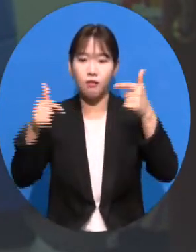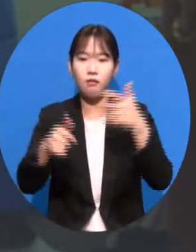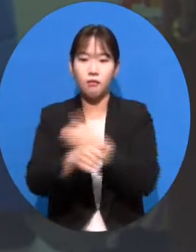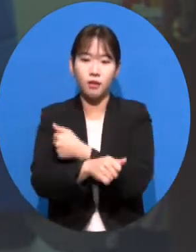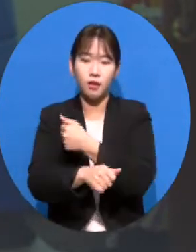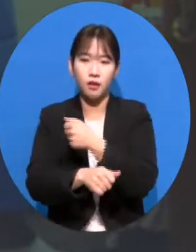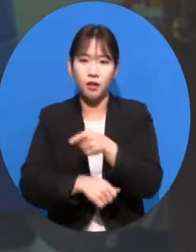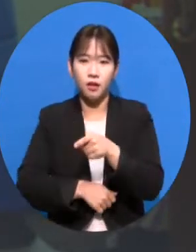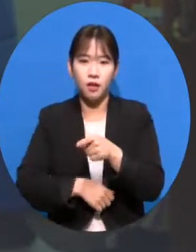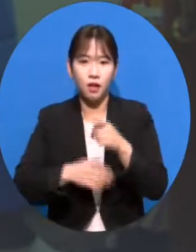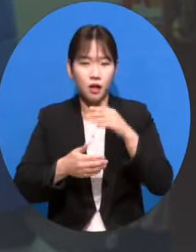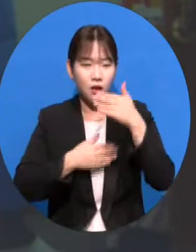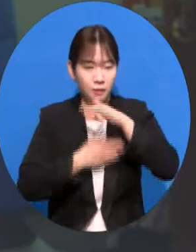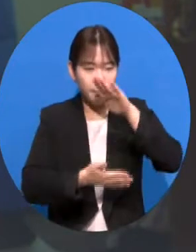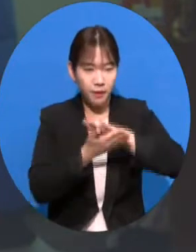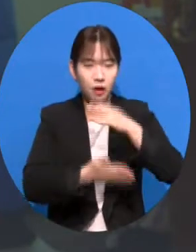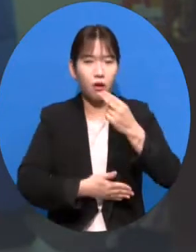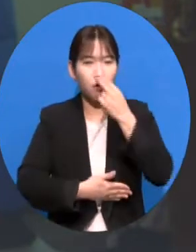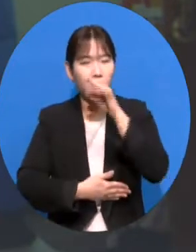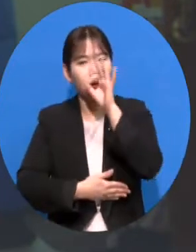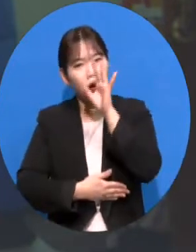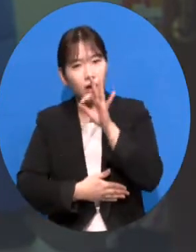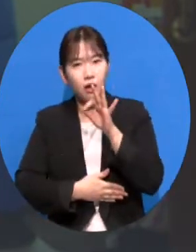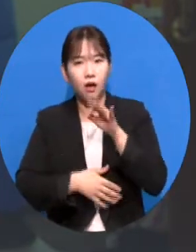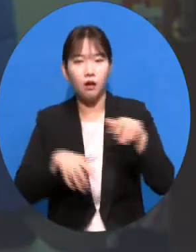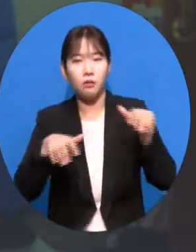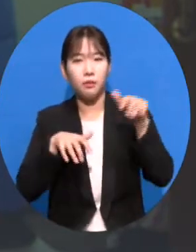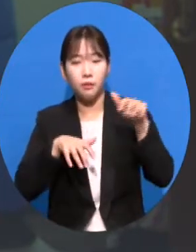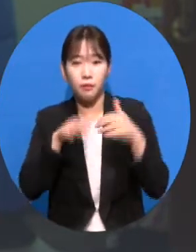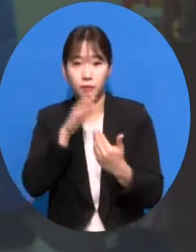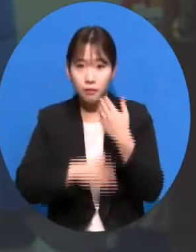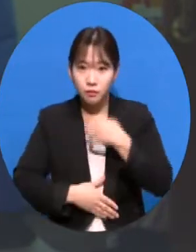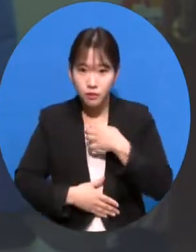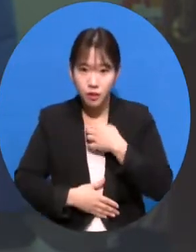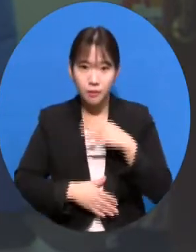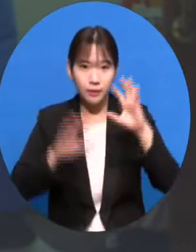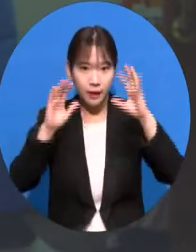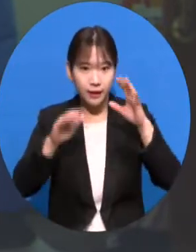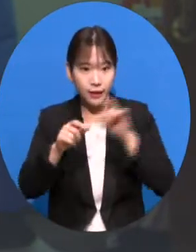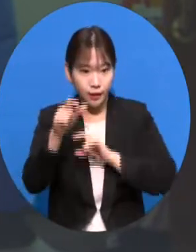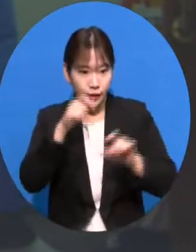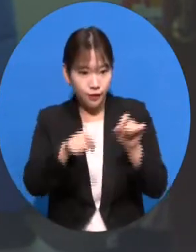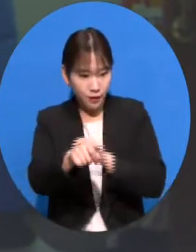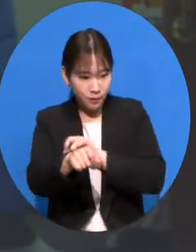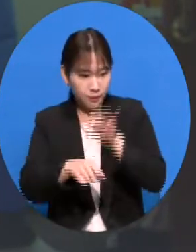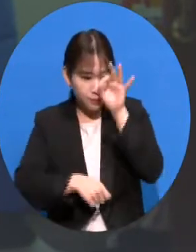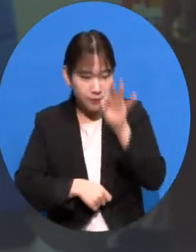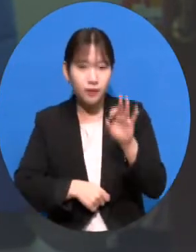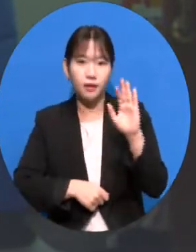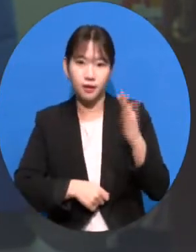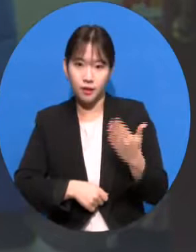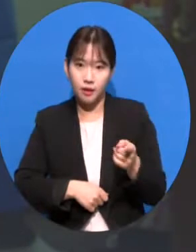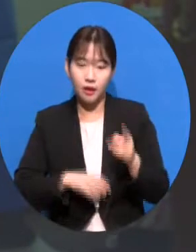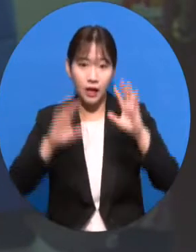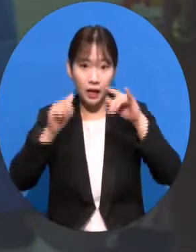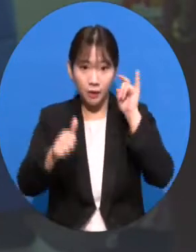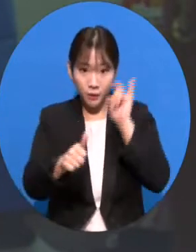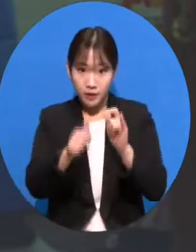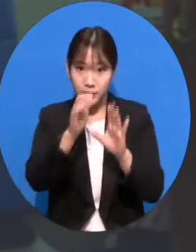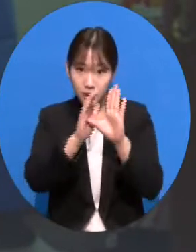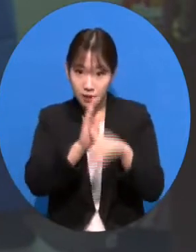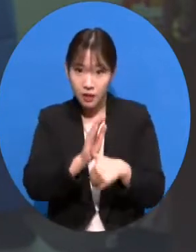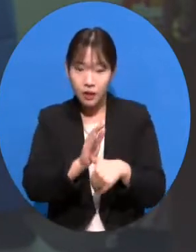있습니다. 고열과 호흡곤란, 경련 등을 일으킬 수 있어 아이들을 주의 깊게 살펴야 하는데요. 어린이 확진